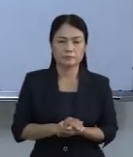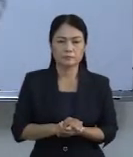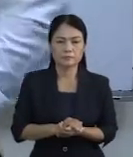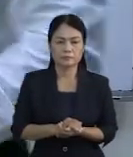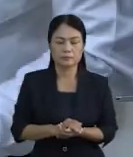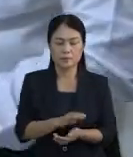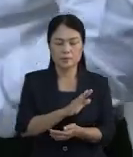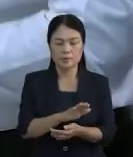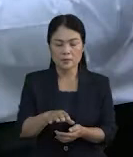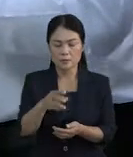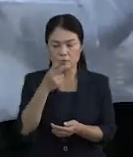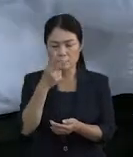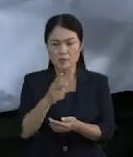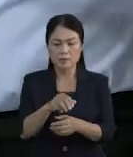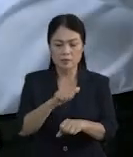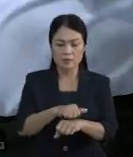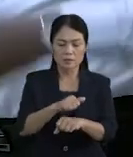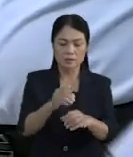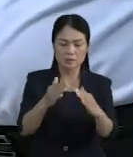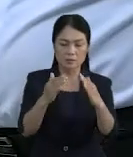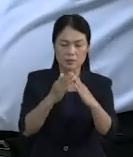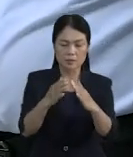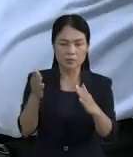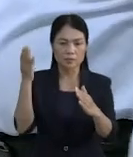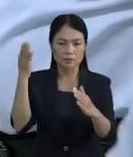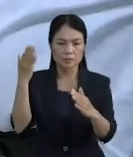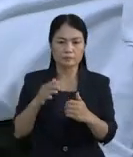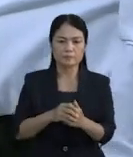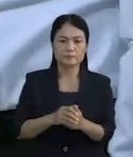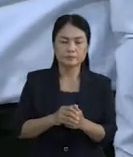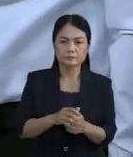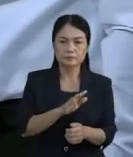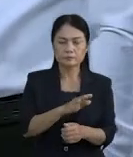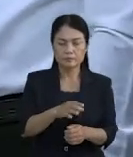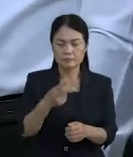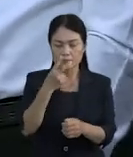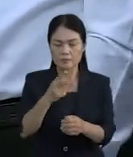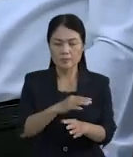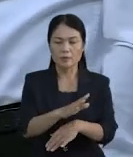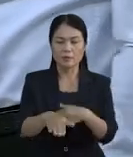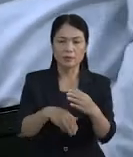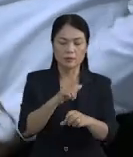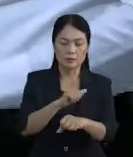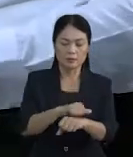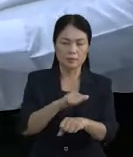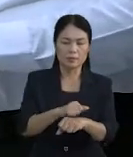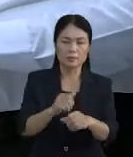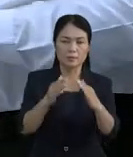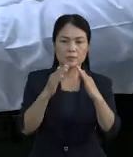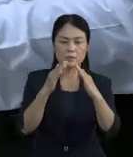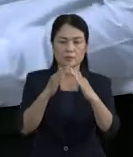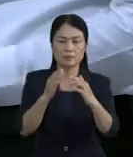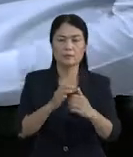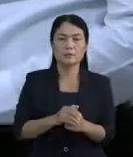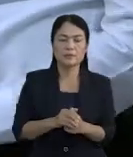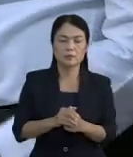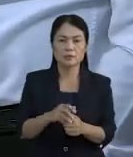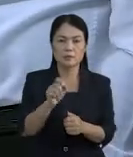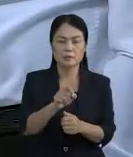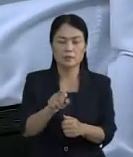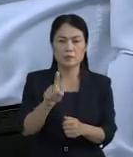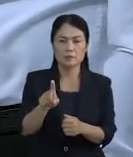bà lấy con mơ cái cà phê như ngày muốn nè bà con mơ từng ọc nía cái cà phê nè chùm loại